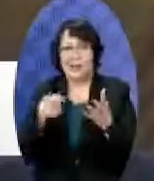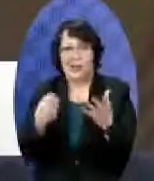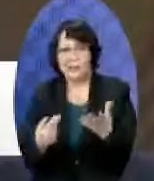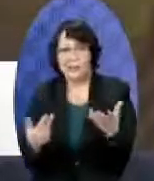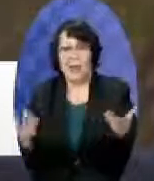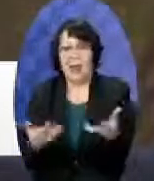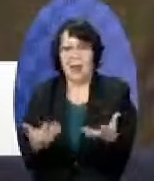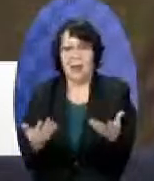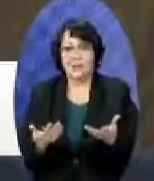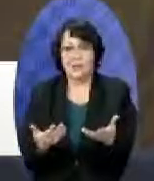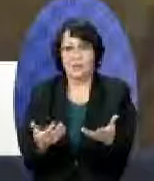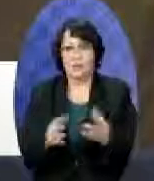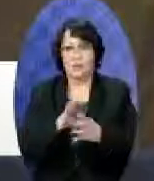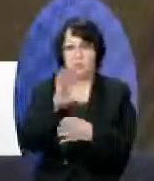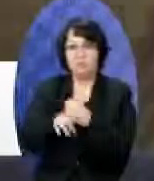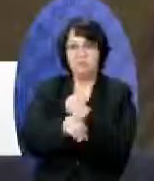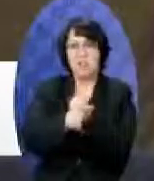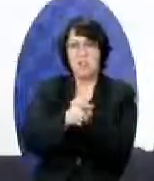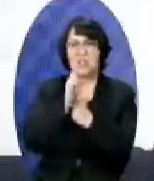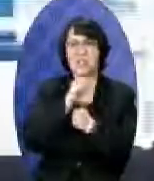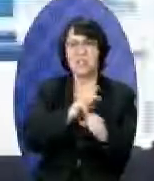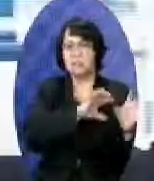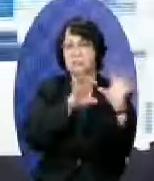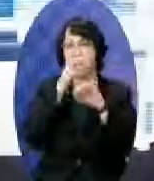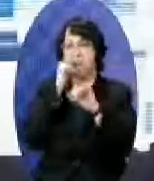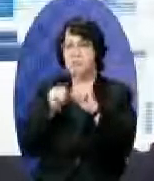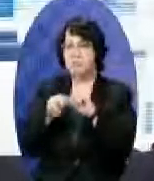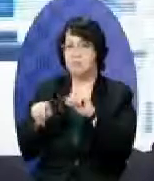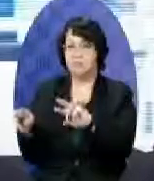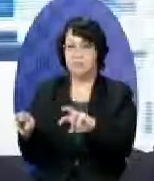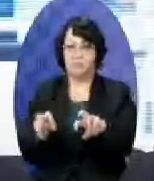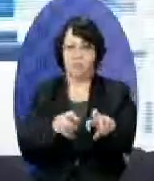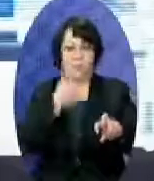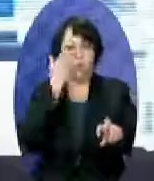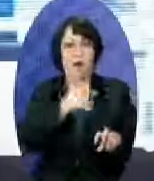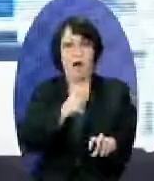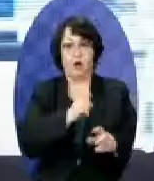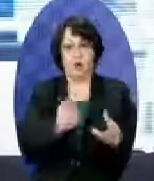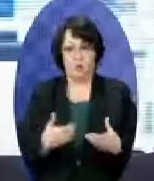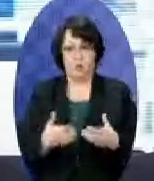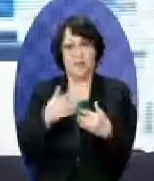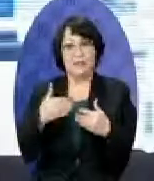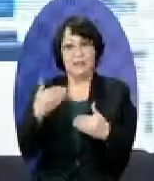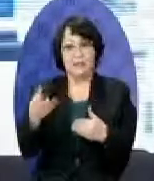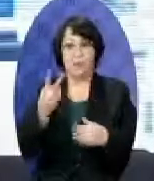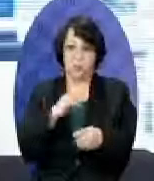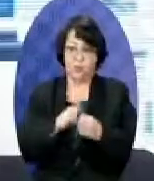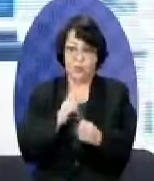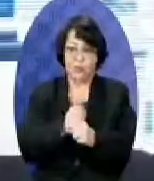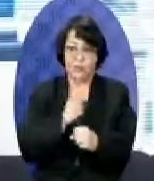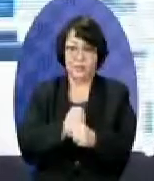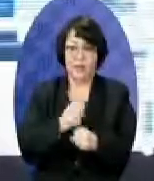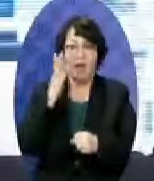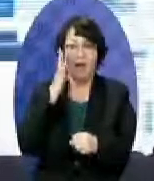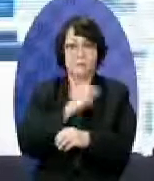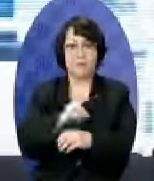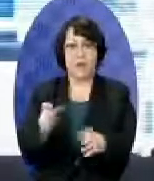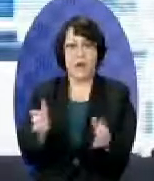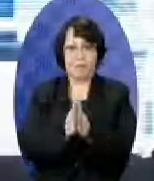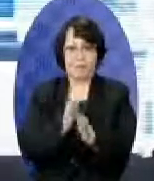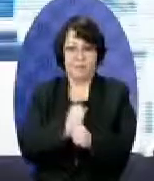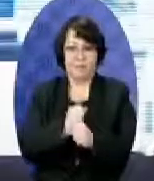одоо экспертүүдийн дүгнэлт гарна. Энийг үндэслээд бид нар одоо энэ дээр цаашдаа ажиллах арга хэмжээгээ харилцан хамтын ажиллагааныхаа бас